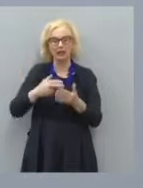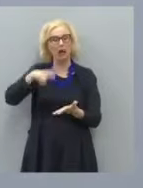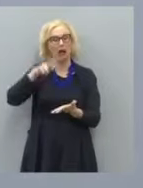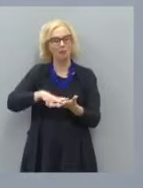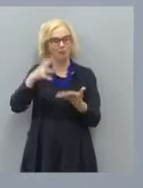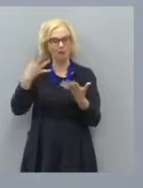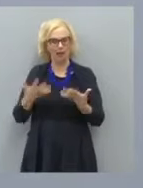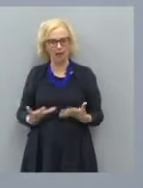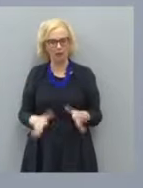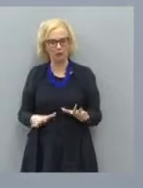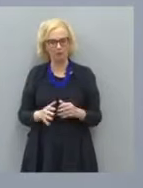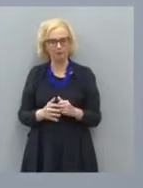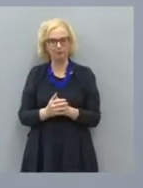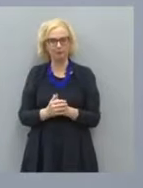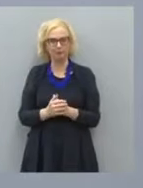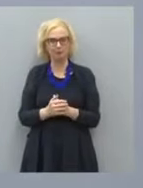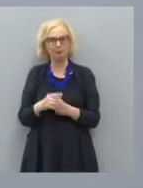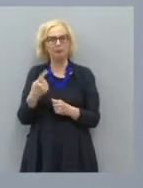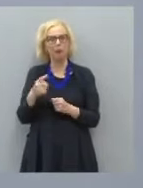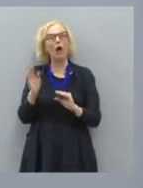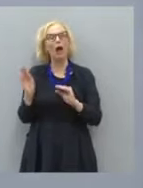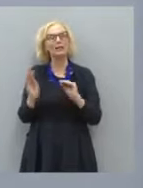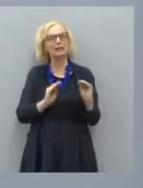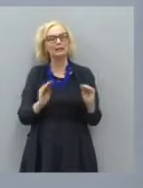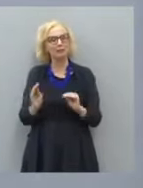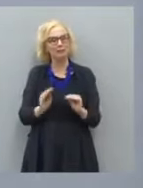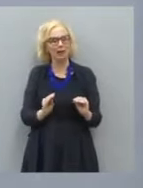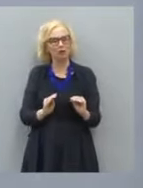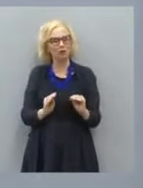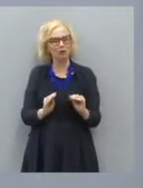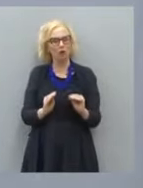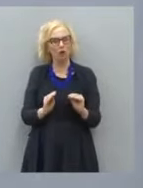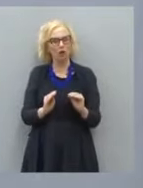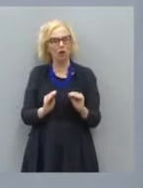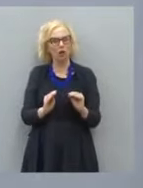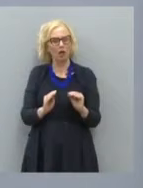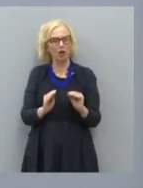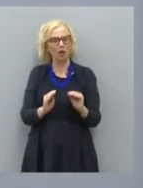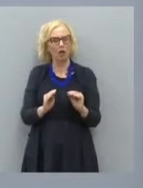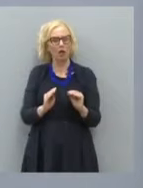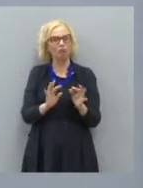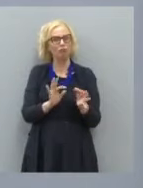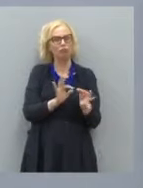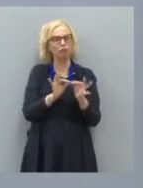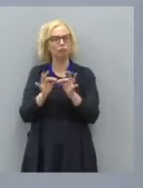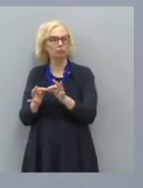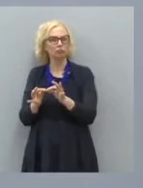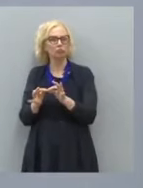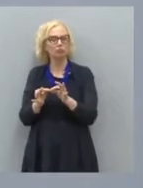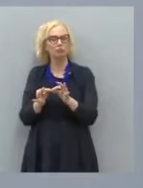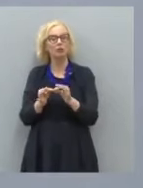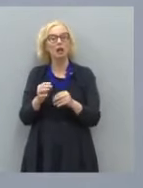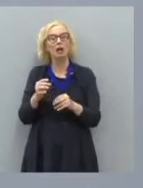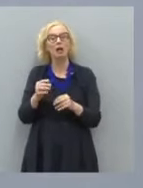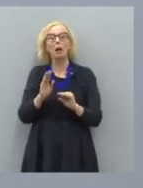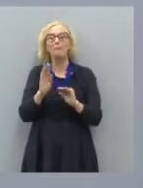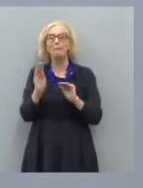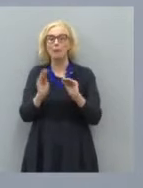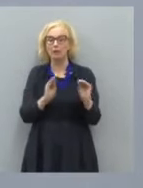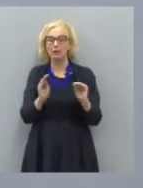è un assestamento che arriva ovviamente a seguito del provvedimento sui